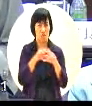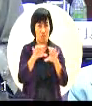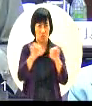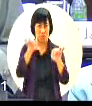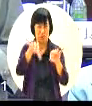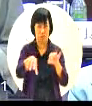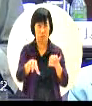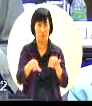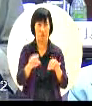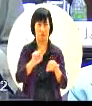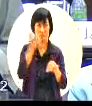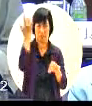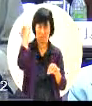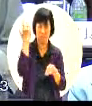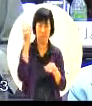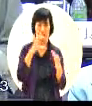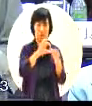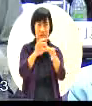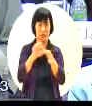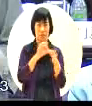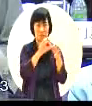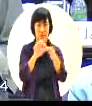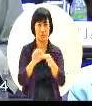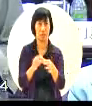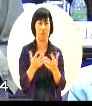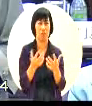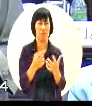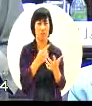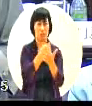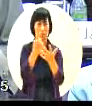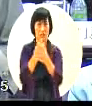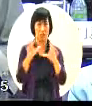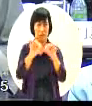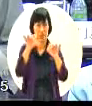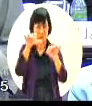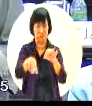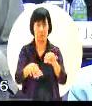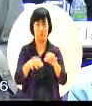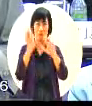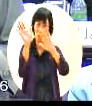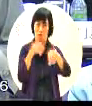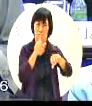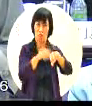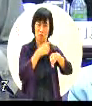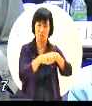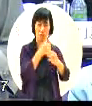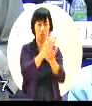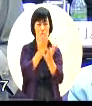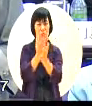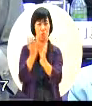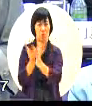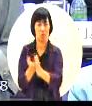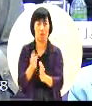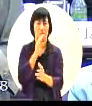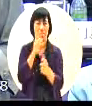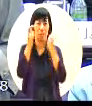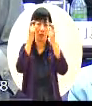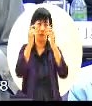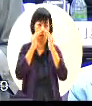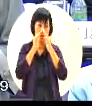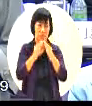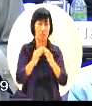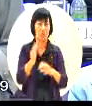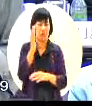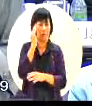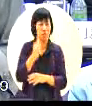有当时牵涉到大家人地方风俗等等，但是高雄市政府真感